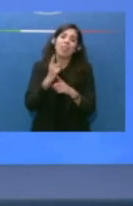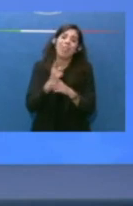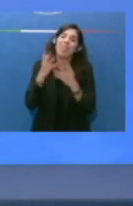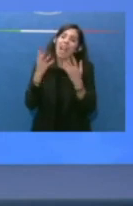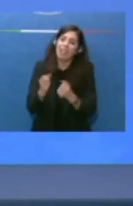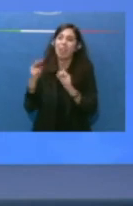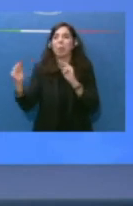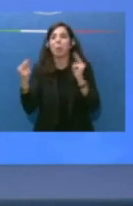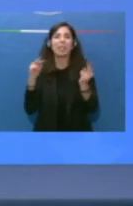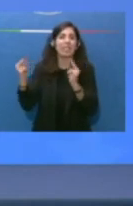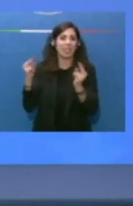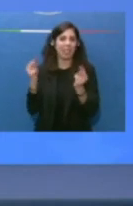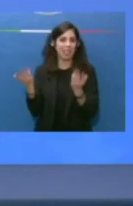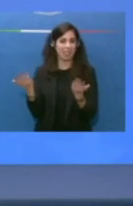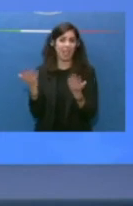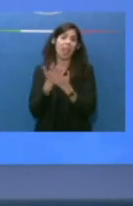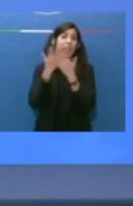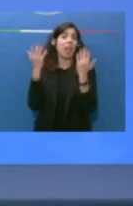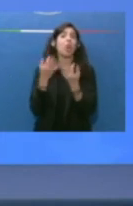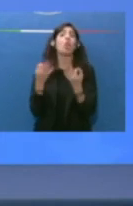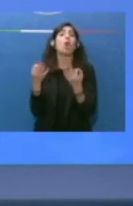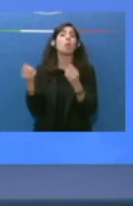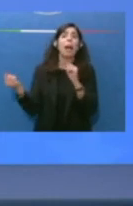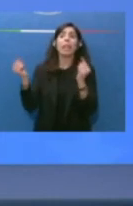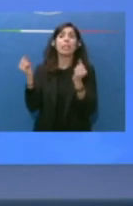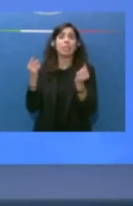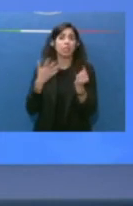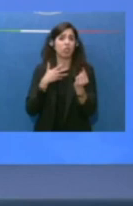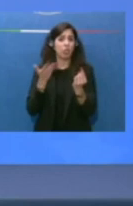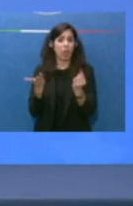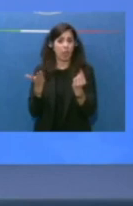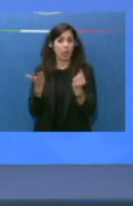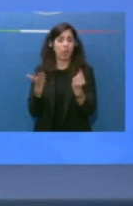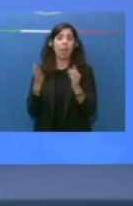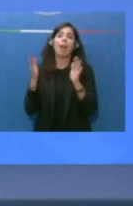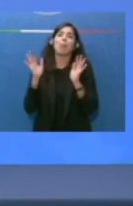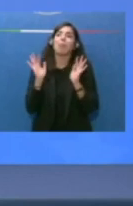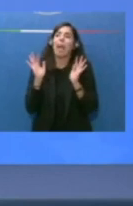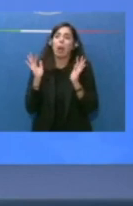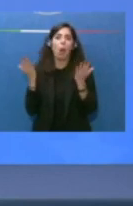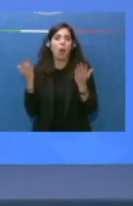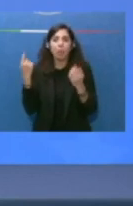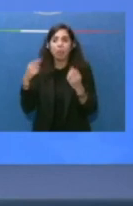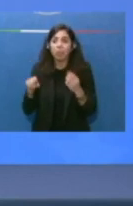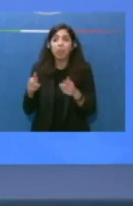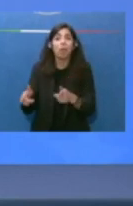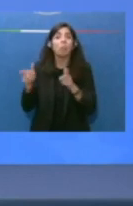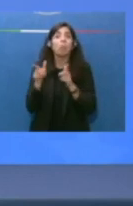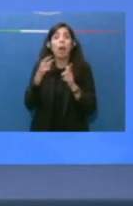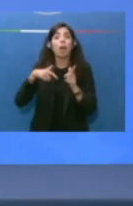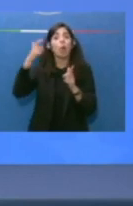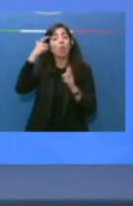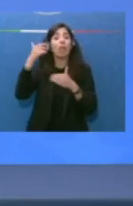abbia tanto per il resto è chiaro che ci sono divergenze diversità di opinioni però non è stato mai di ostacolo all'azione di